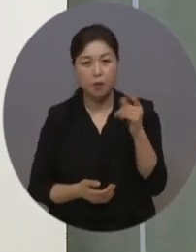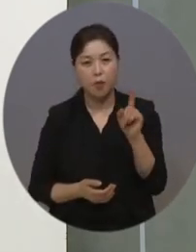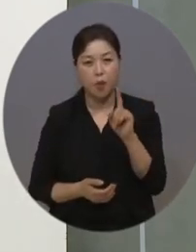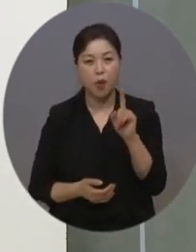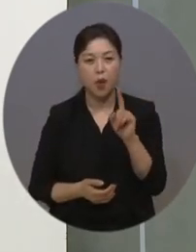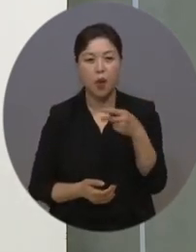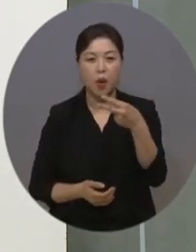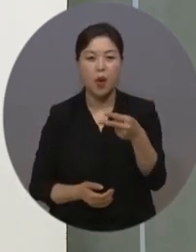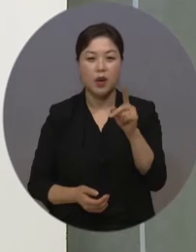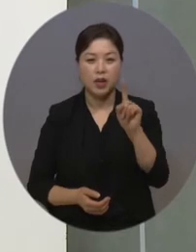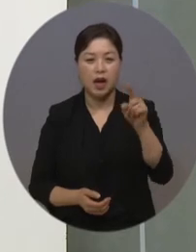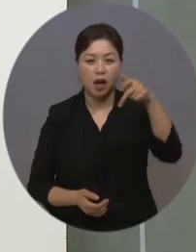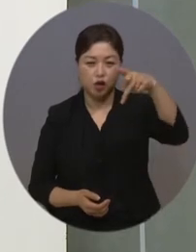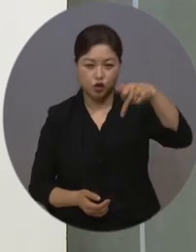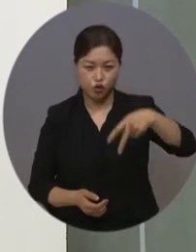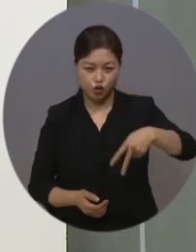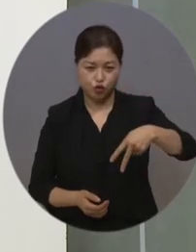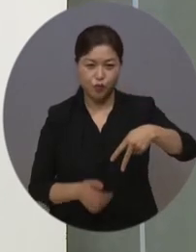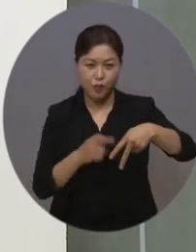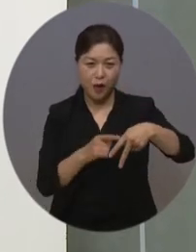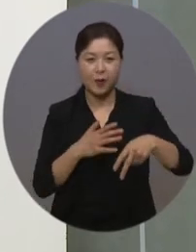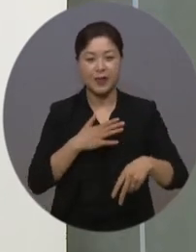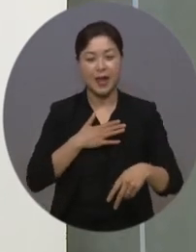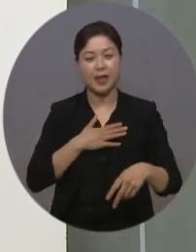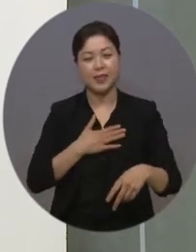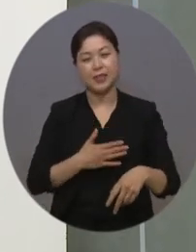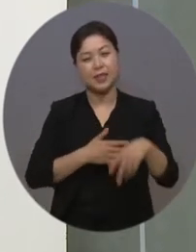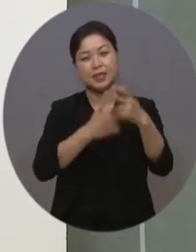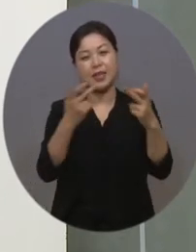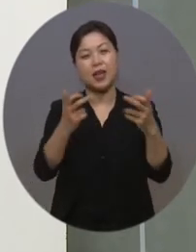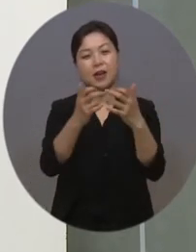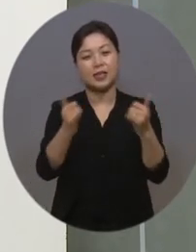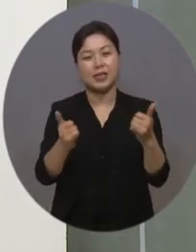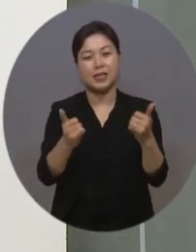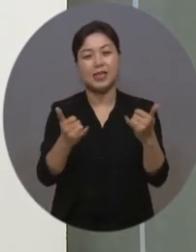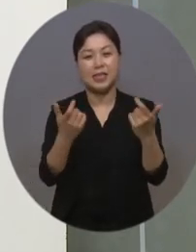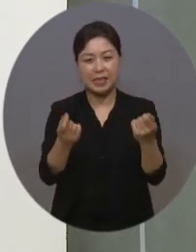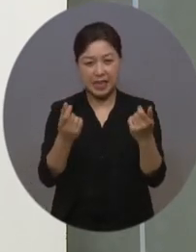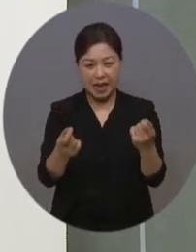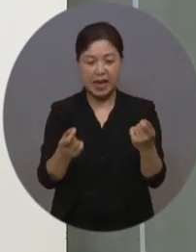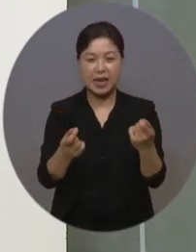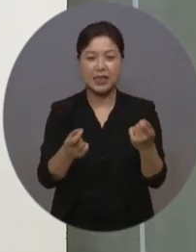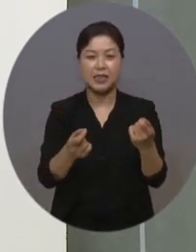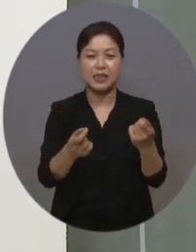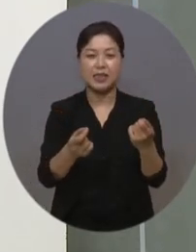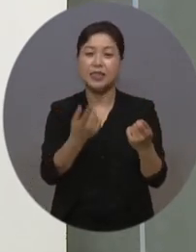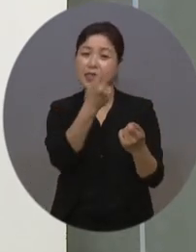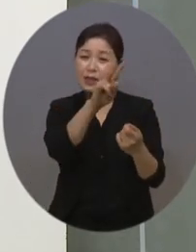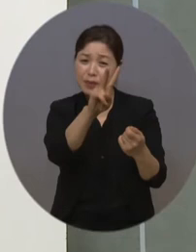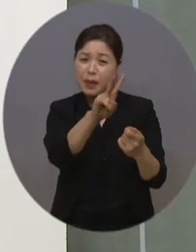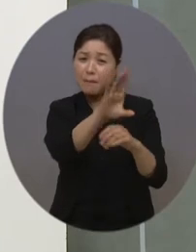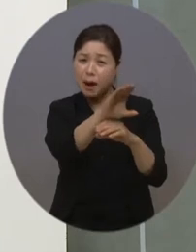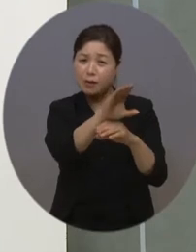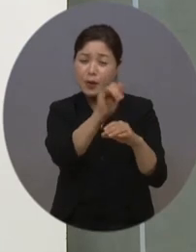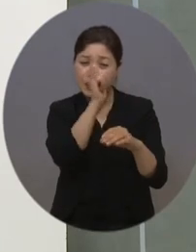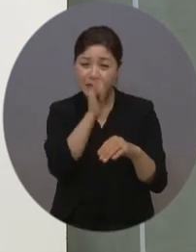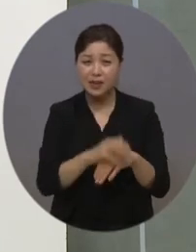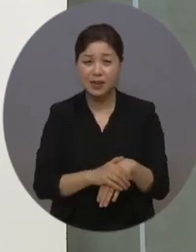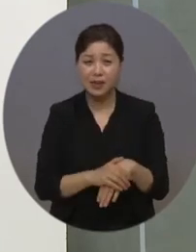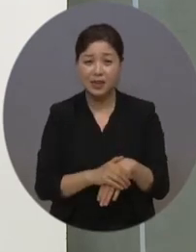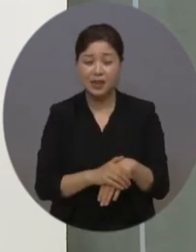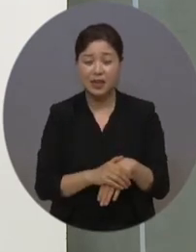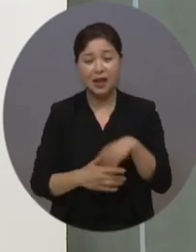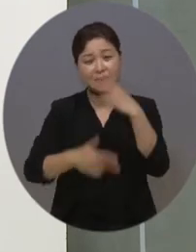프로 같은 거 보면 나는 자연인이다 뭐 이런 거에 그 소개를 많이 합니다만은 산속